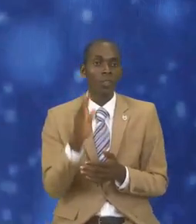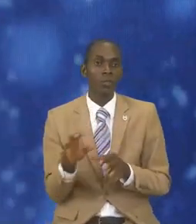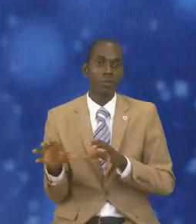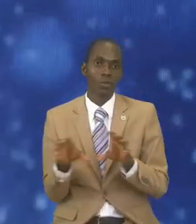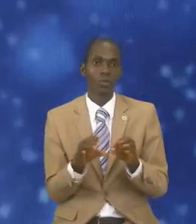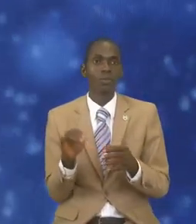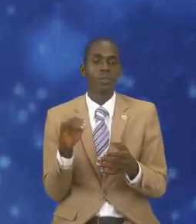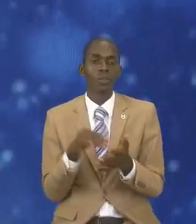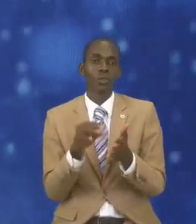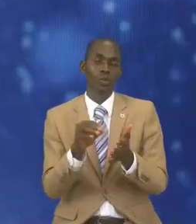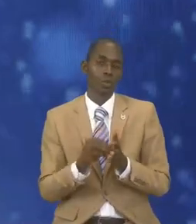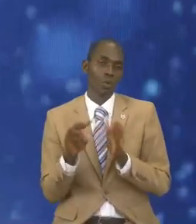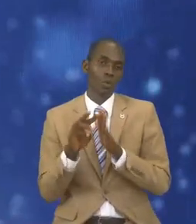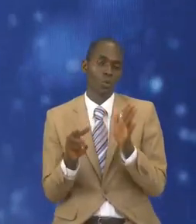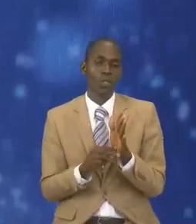voudra.